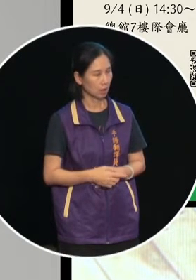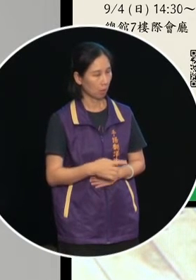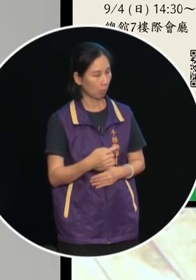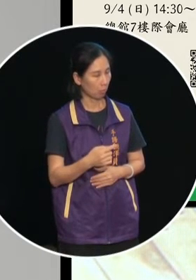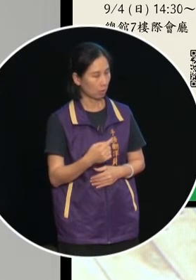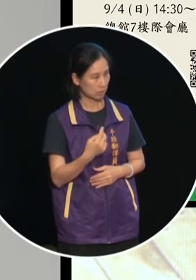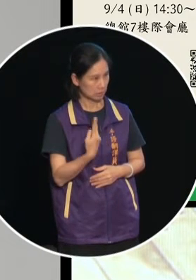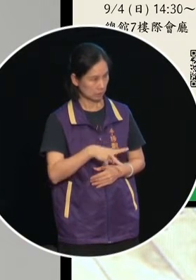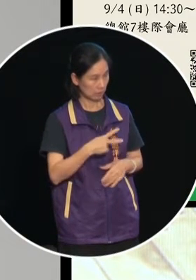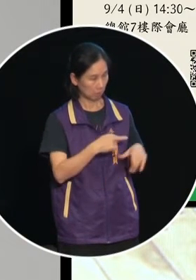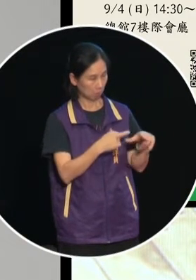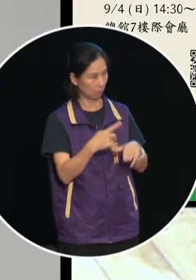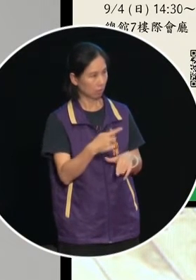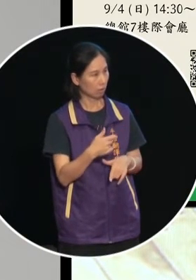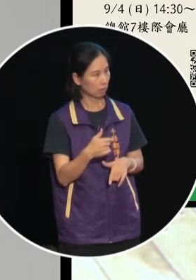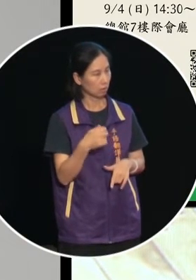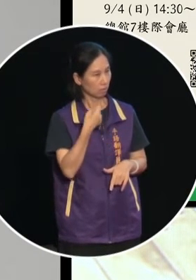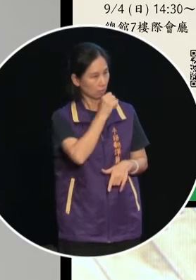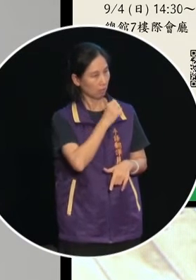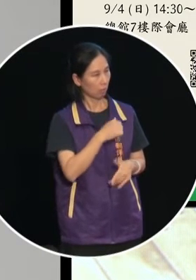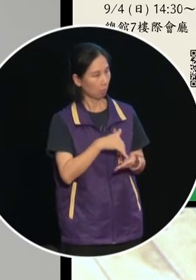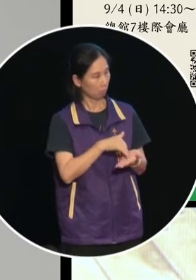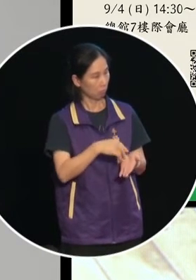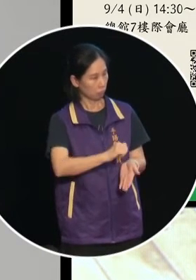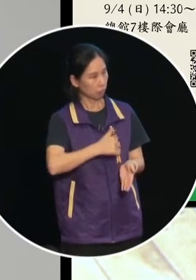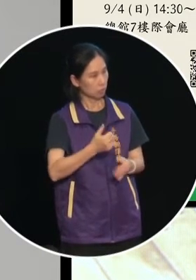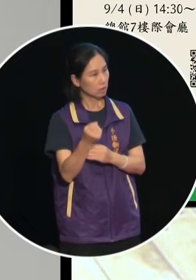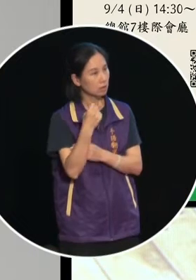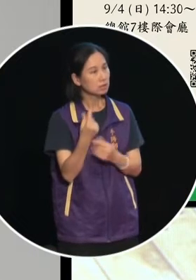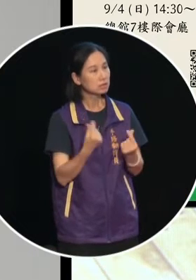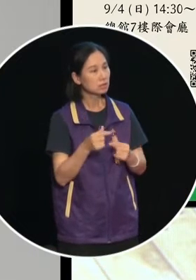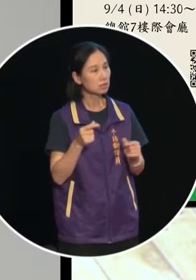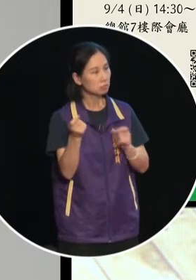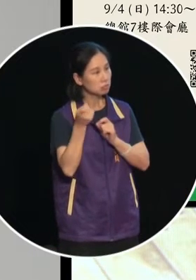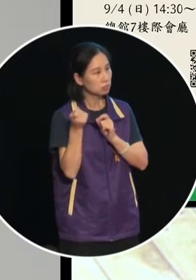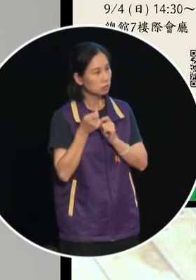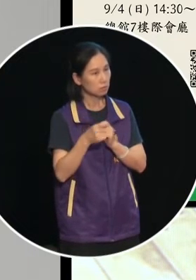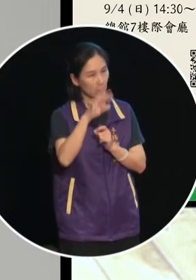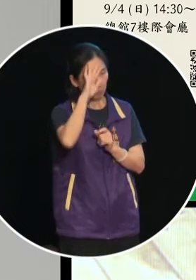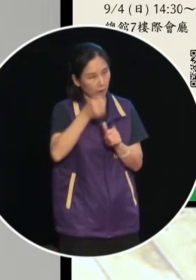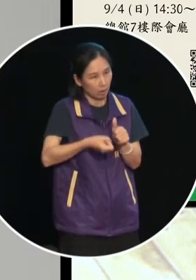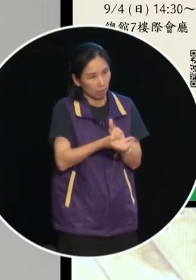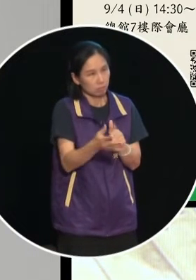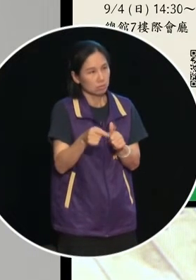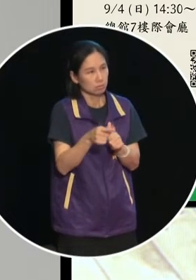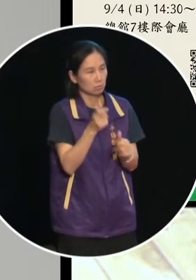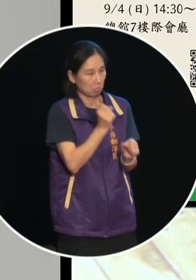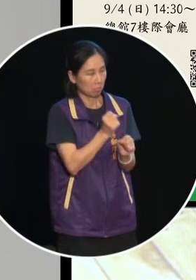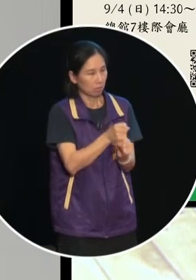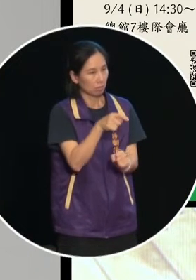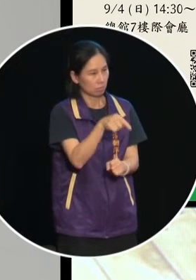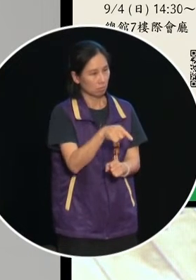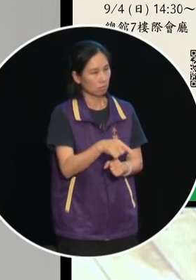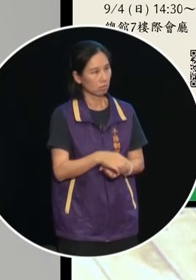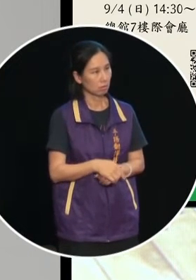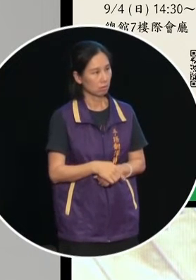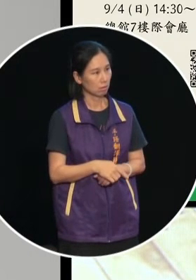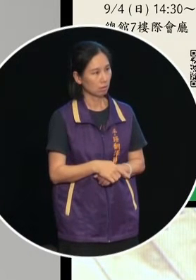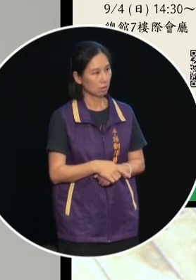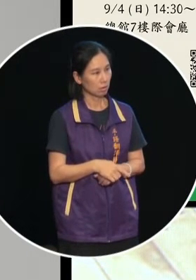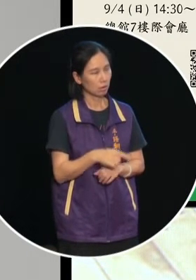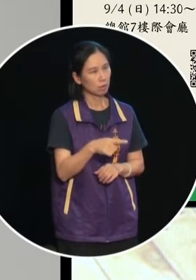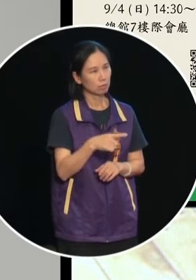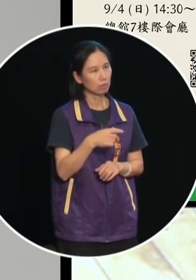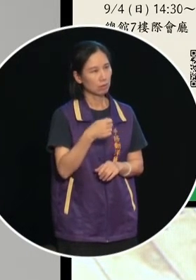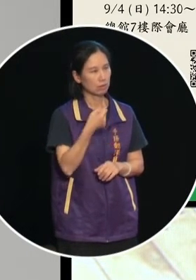力，例如说最近的那个防疫工作，虽然是这可能今年是这个台湾政府的防疫